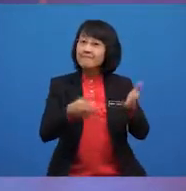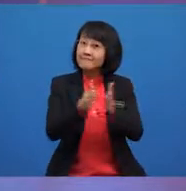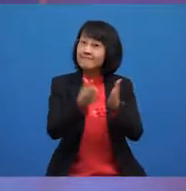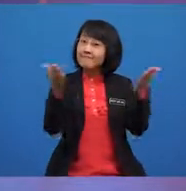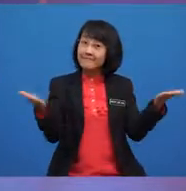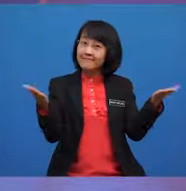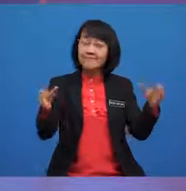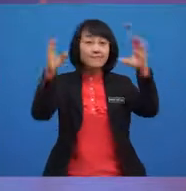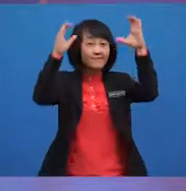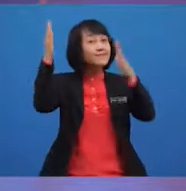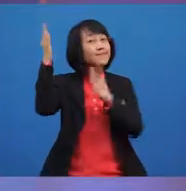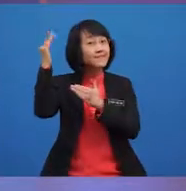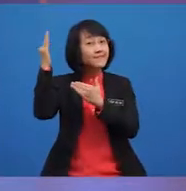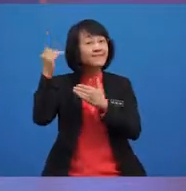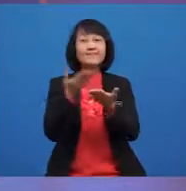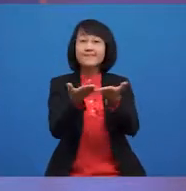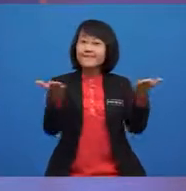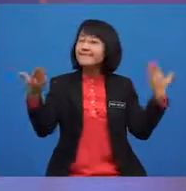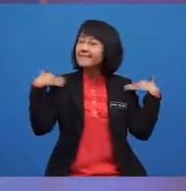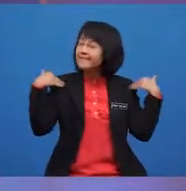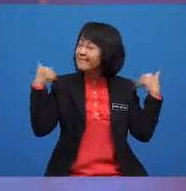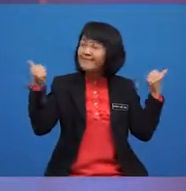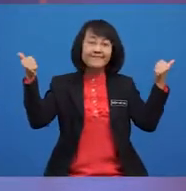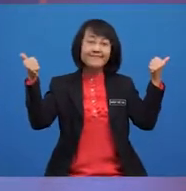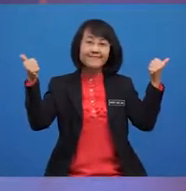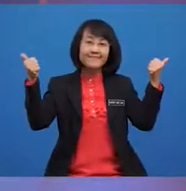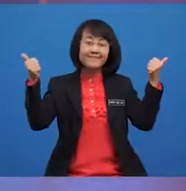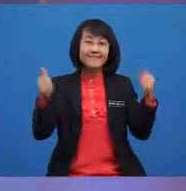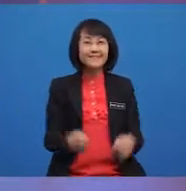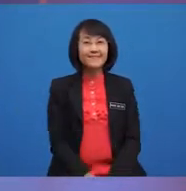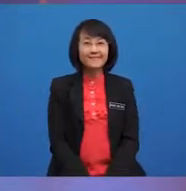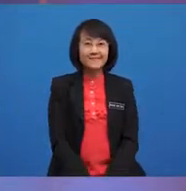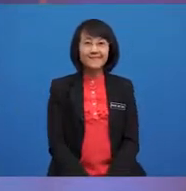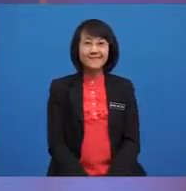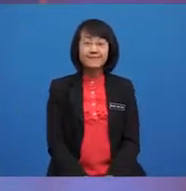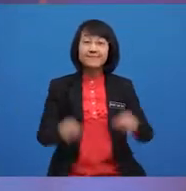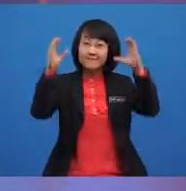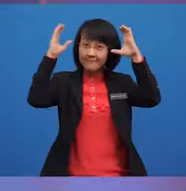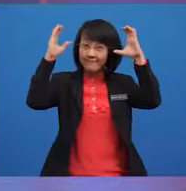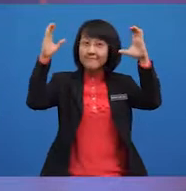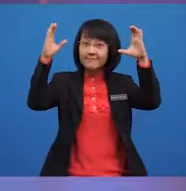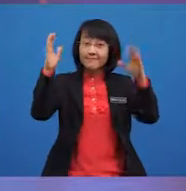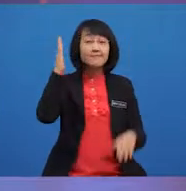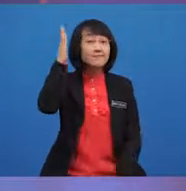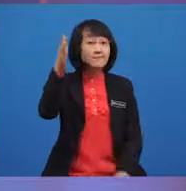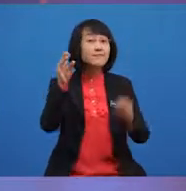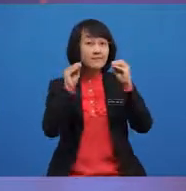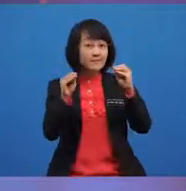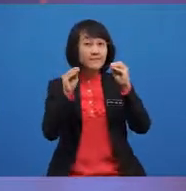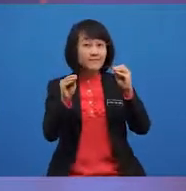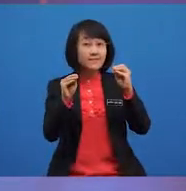khabar? Cikgu harap kamu semua sihat walafiat. Cikgu akan